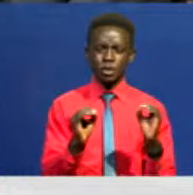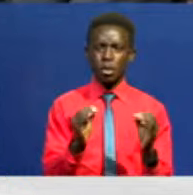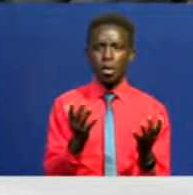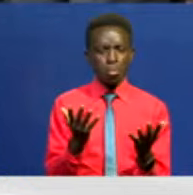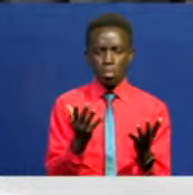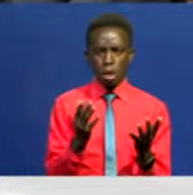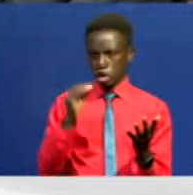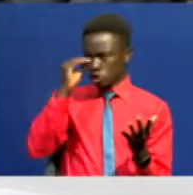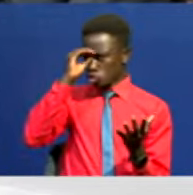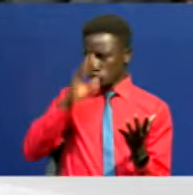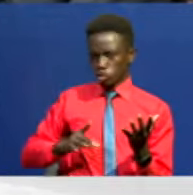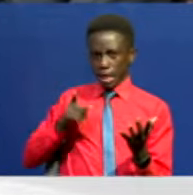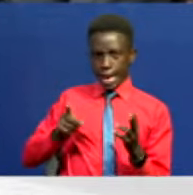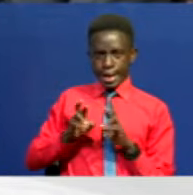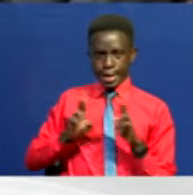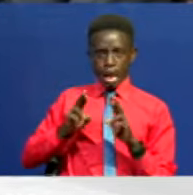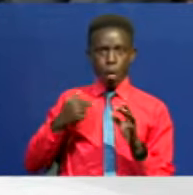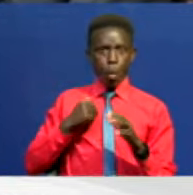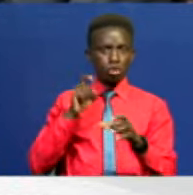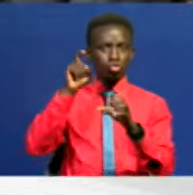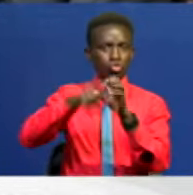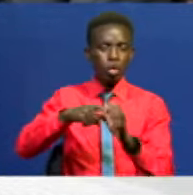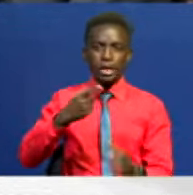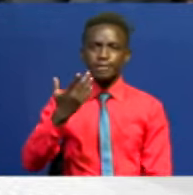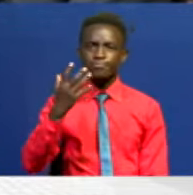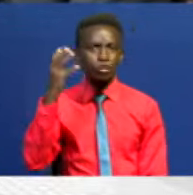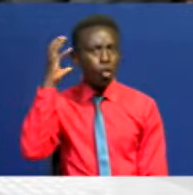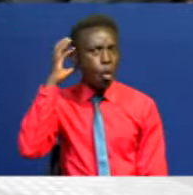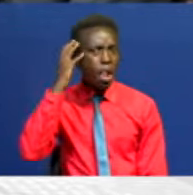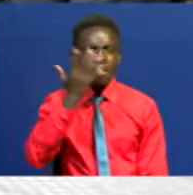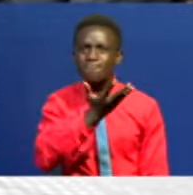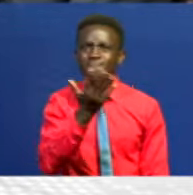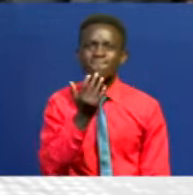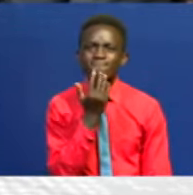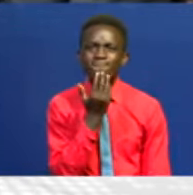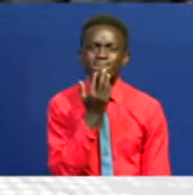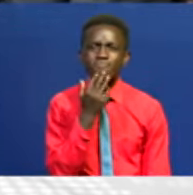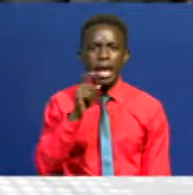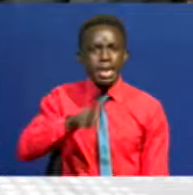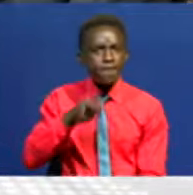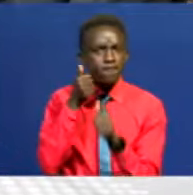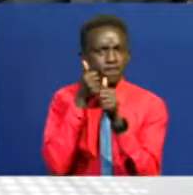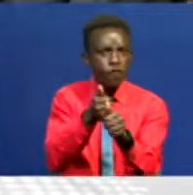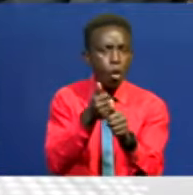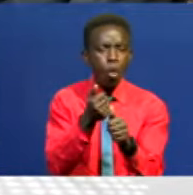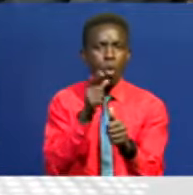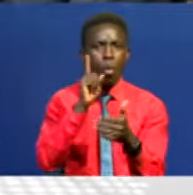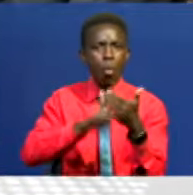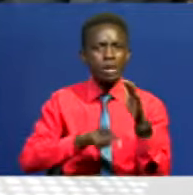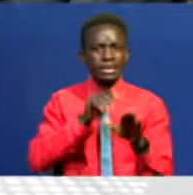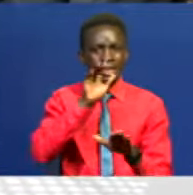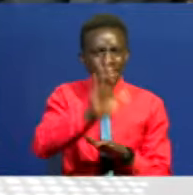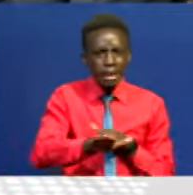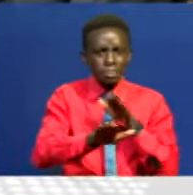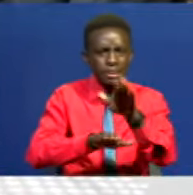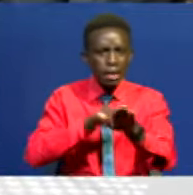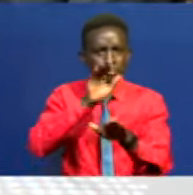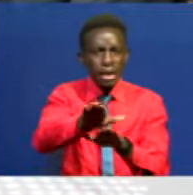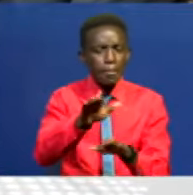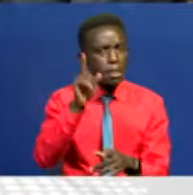anatarajia kujiunga na chuo anuwai chochote humu nchini anastahili kufuata, hatua za kwanza kuhakikisha hata